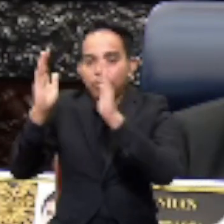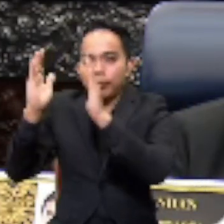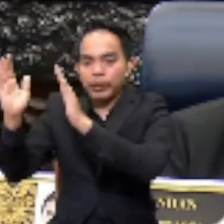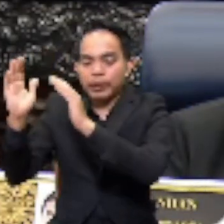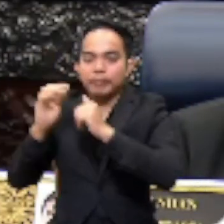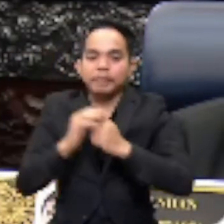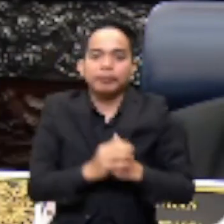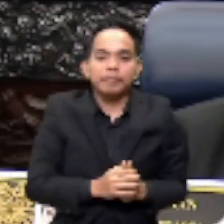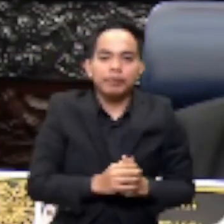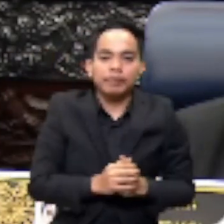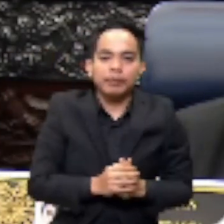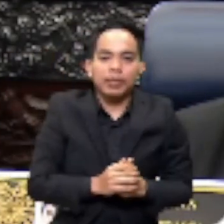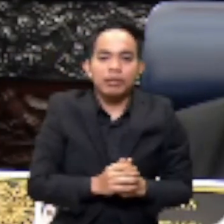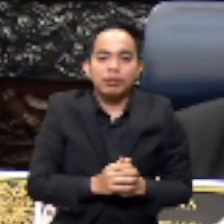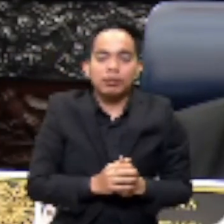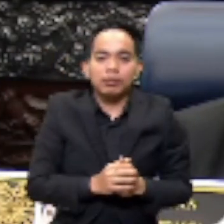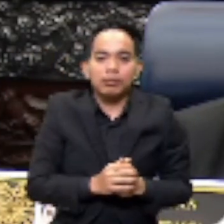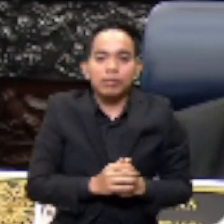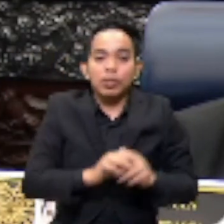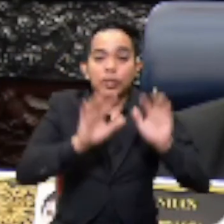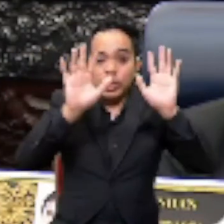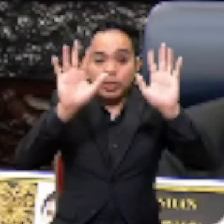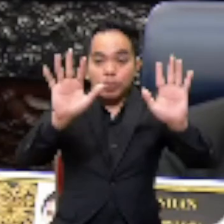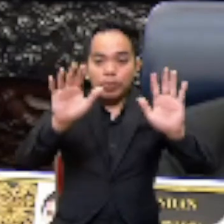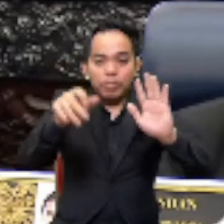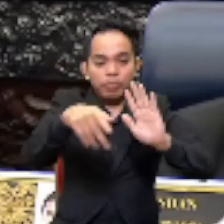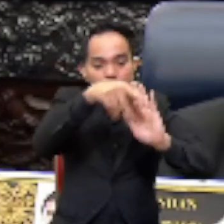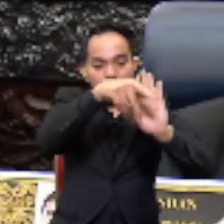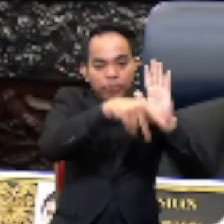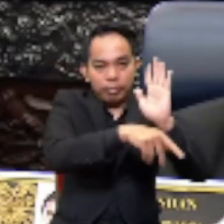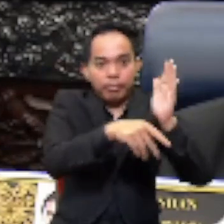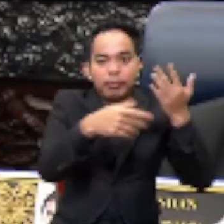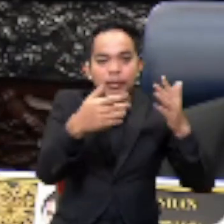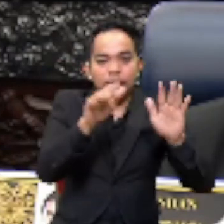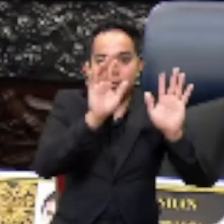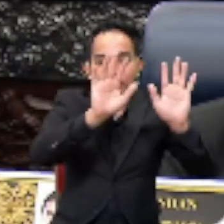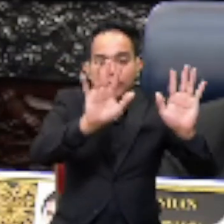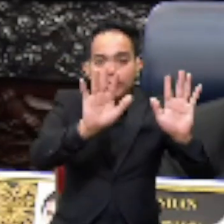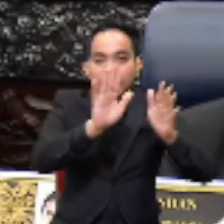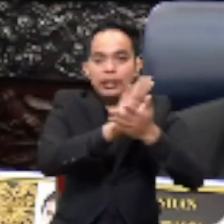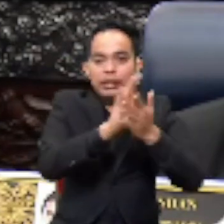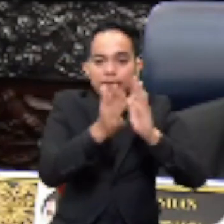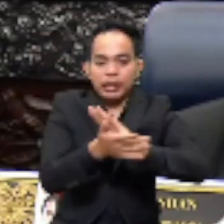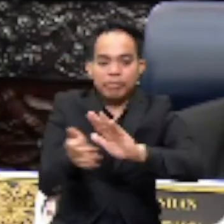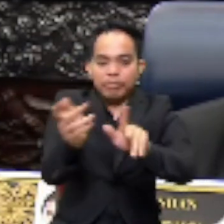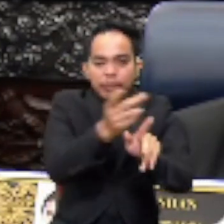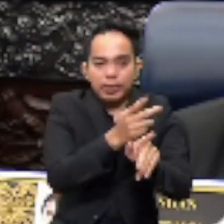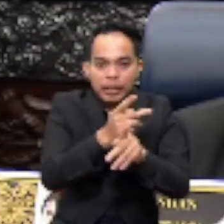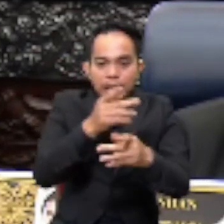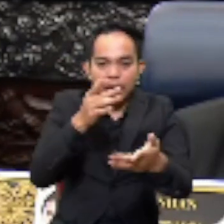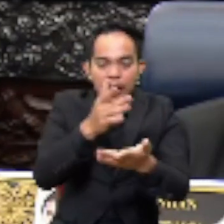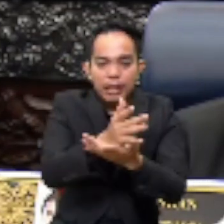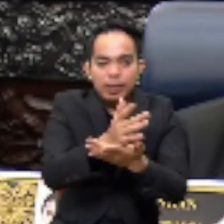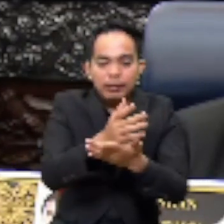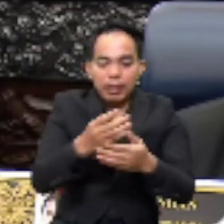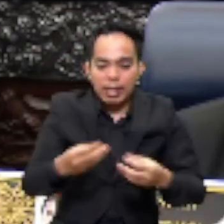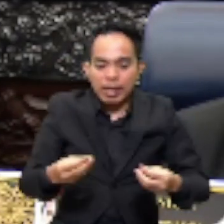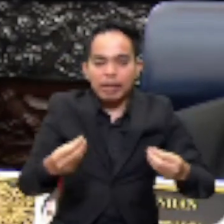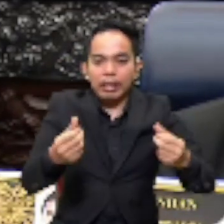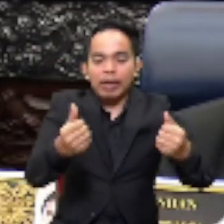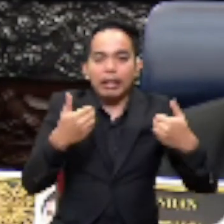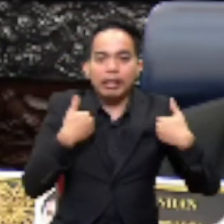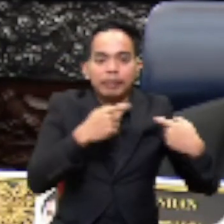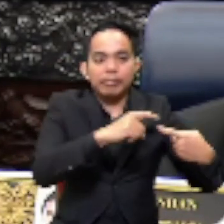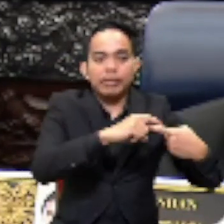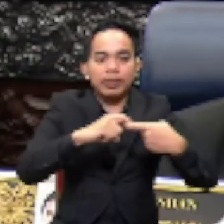berperingkat berpaksikan kepada 10 prinsip di atas maka dari aspek perlindungan hak pemilik haranah yang terlibat